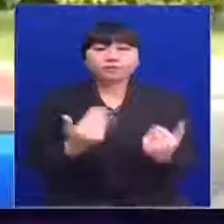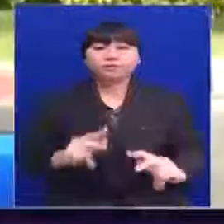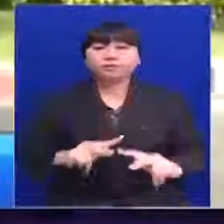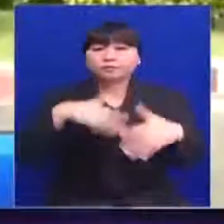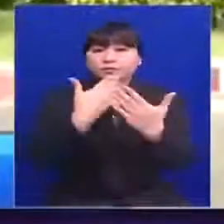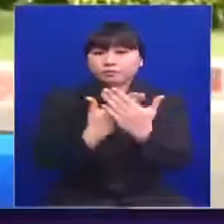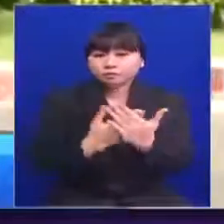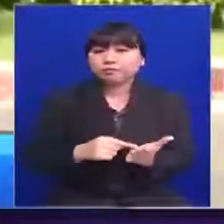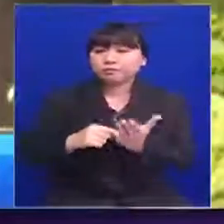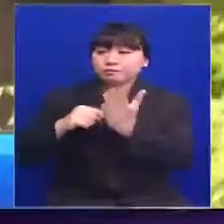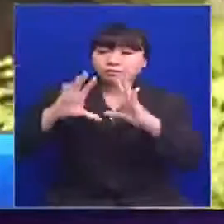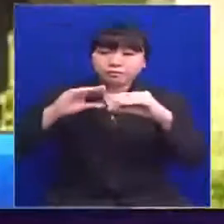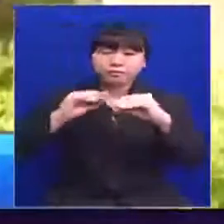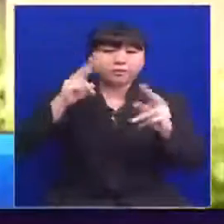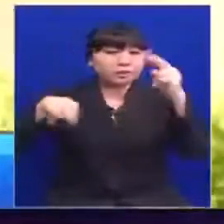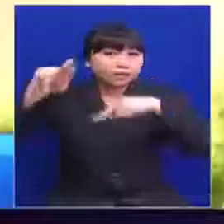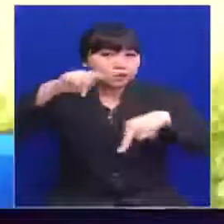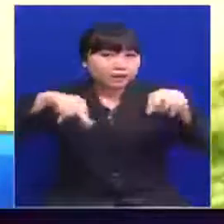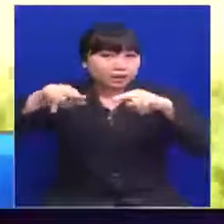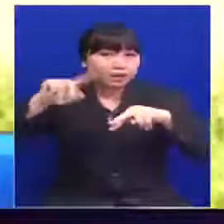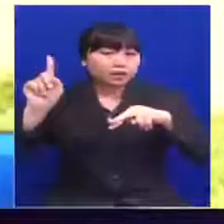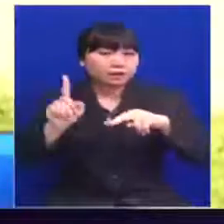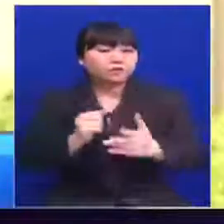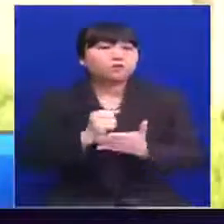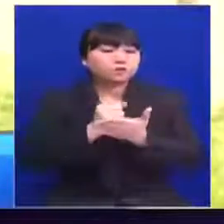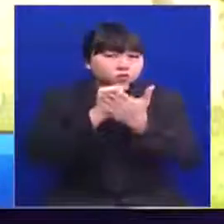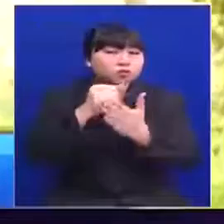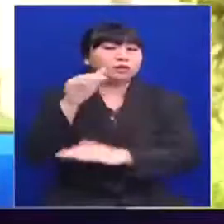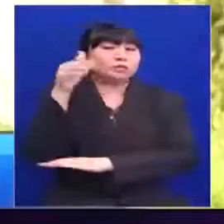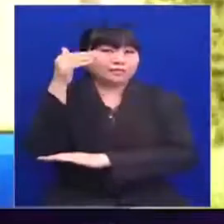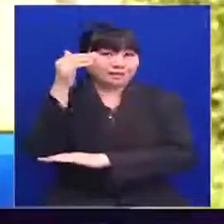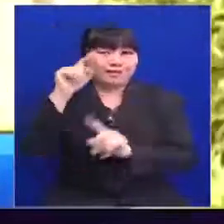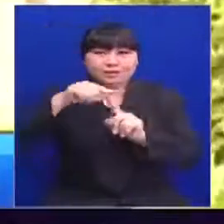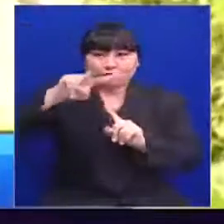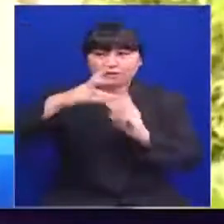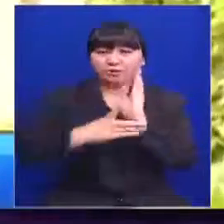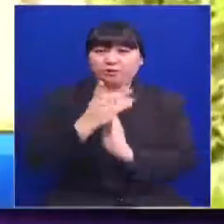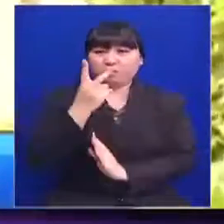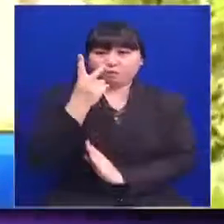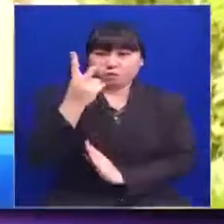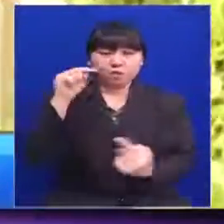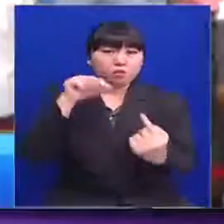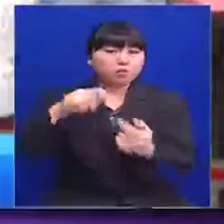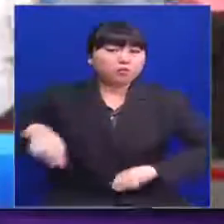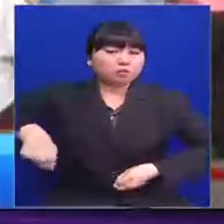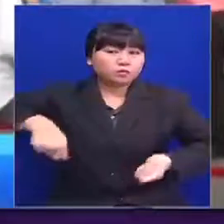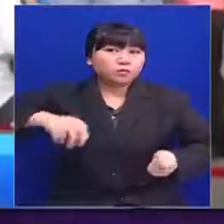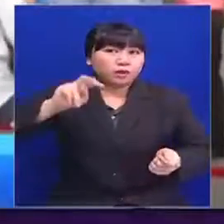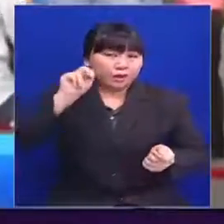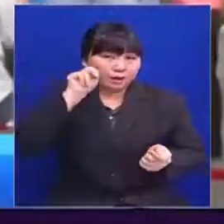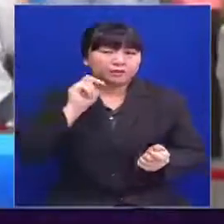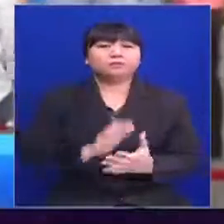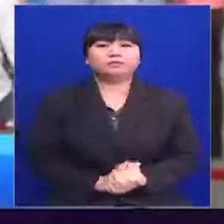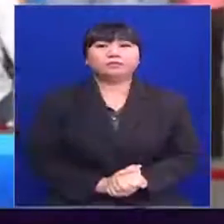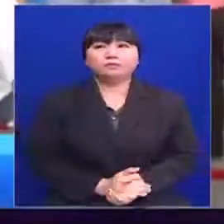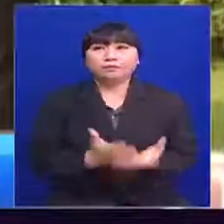การคลังจะเสนอที่ประชุมพิจารณาออกมาตรการช็อปช่วยชาติครั้งที่2เป็นเวลา2สัปดาห์ในช่วงเทศกาลสงกรานต์ค่ะ